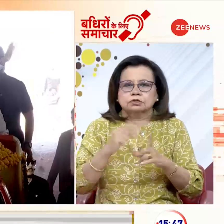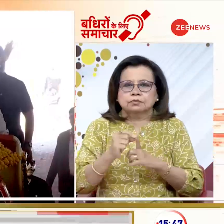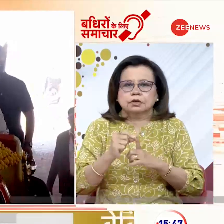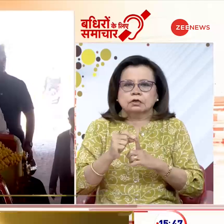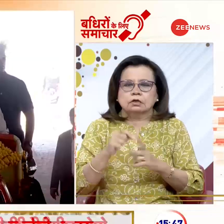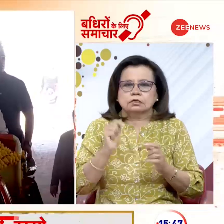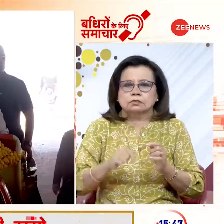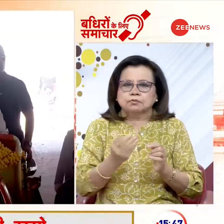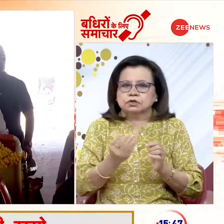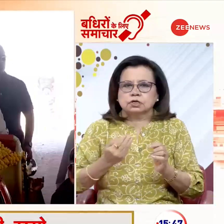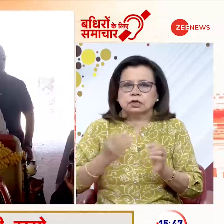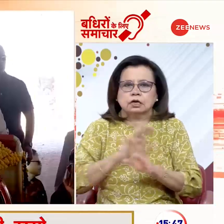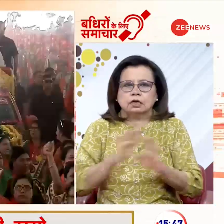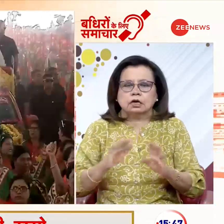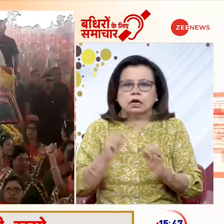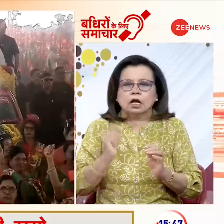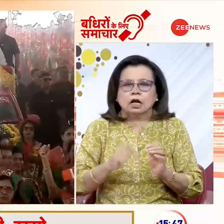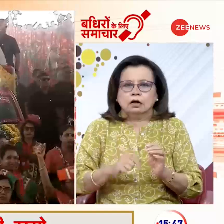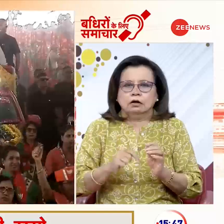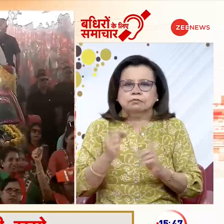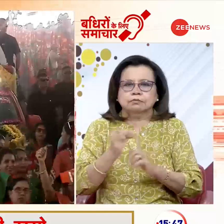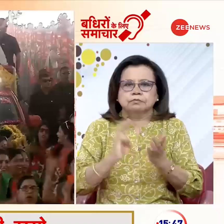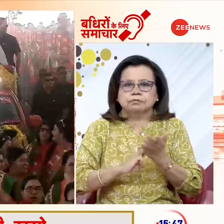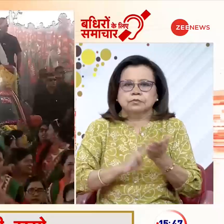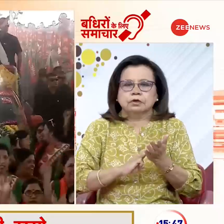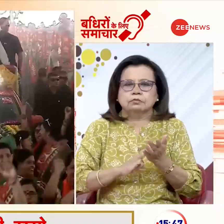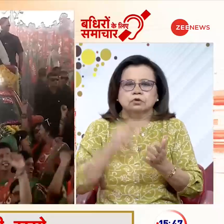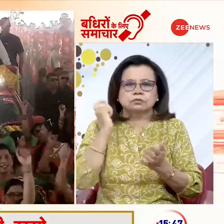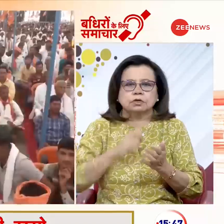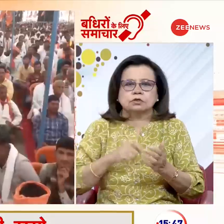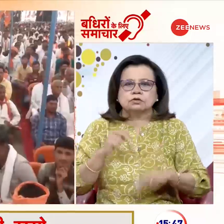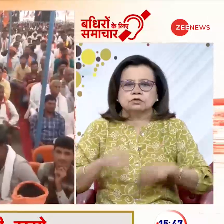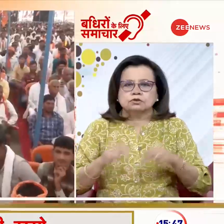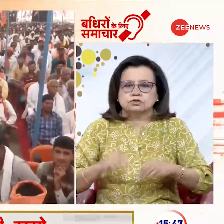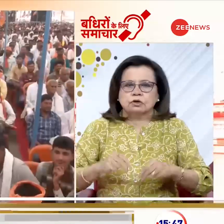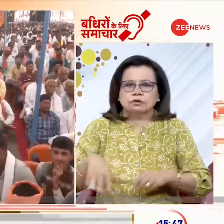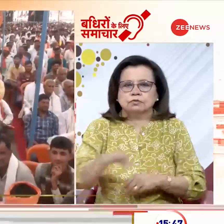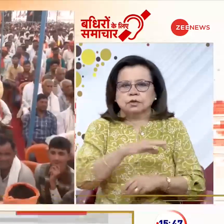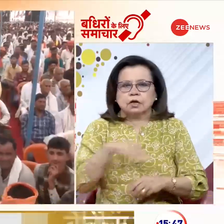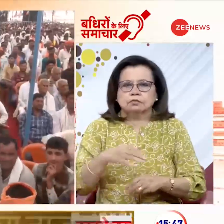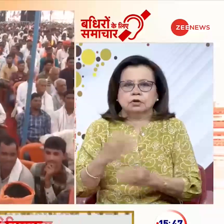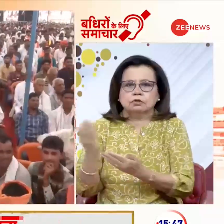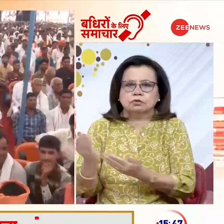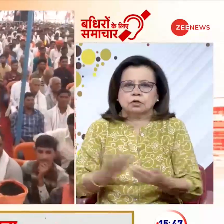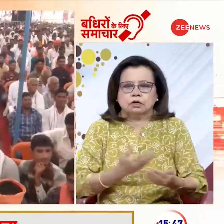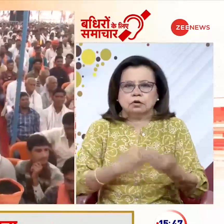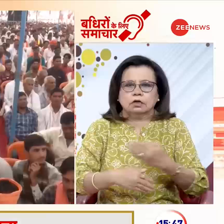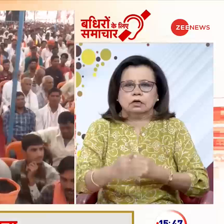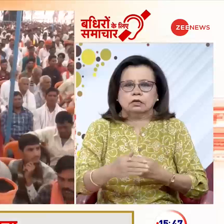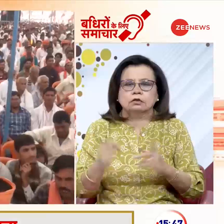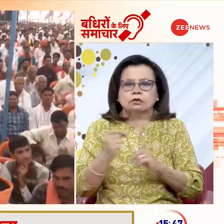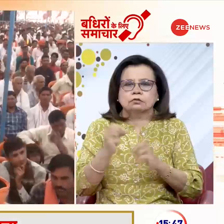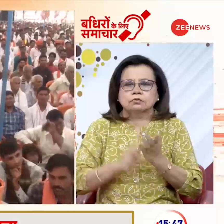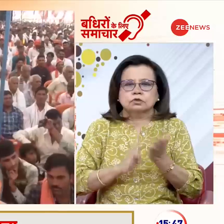जनता पार्टी भी इसमें पीछे नहीं है। अब पीएम मोदी भी चुनावी मैदान में उतरने वाले